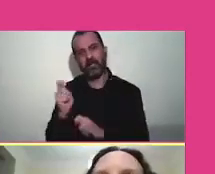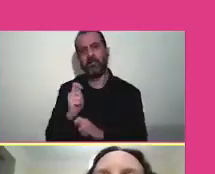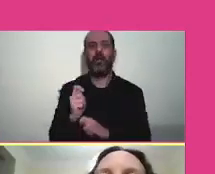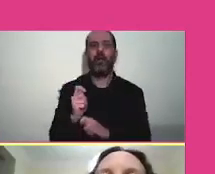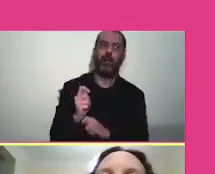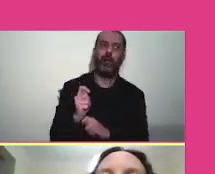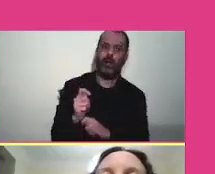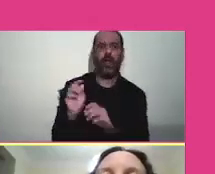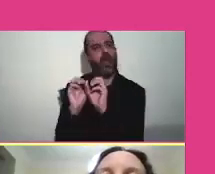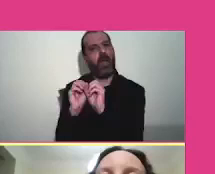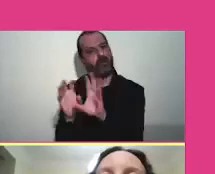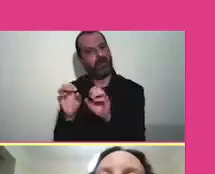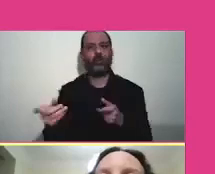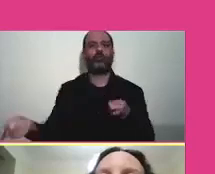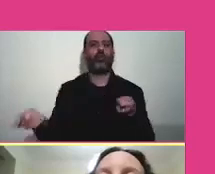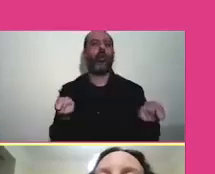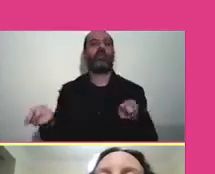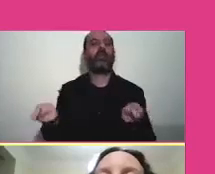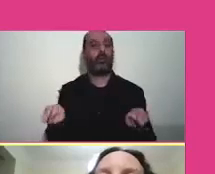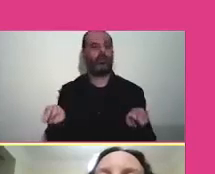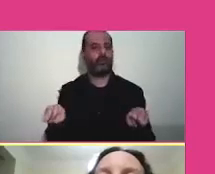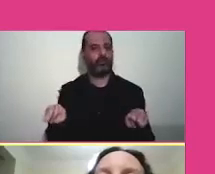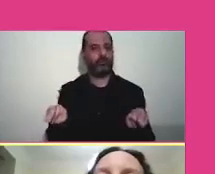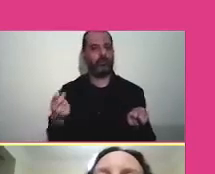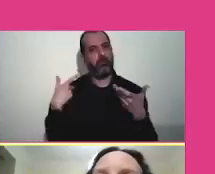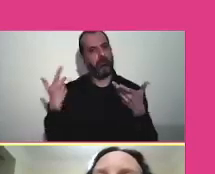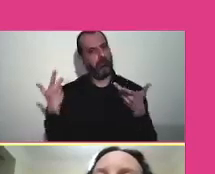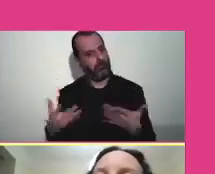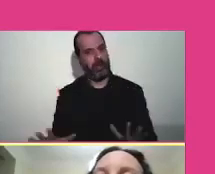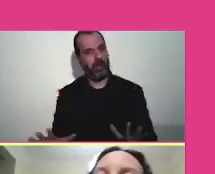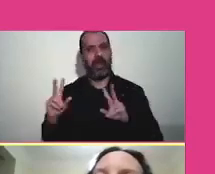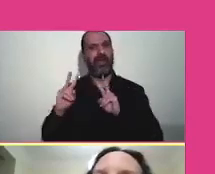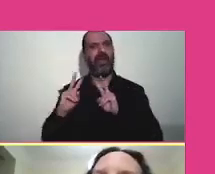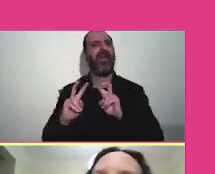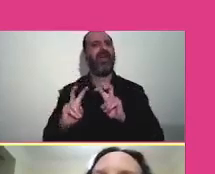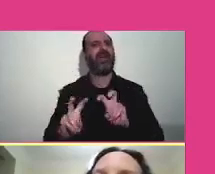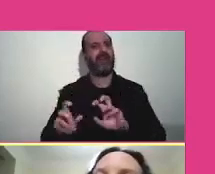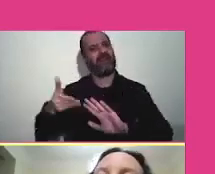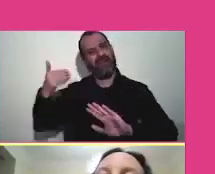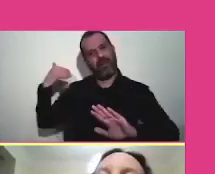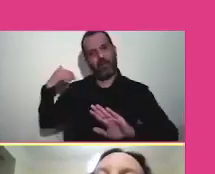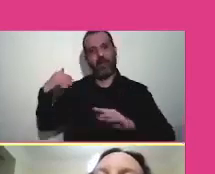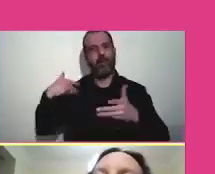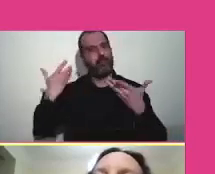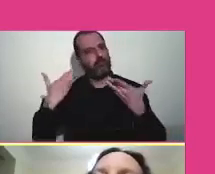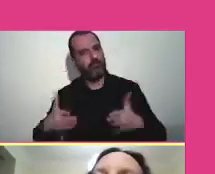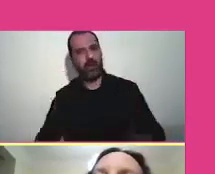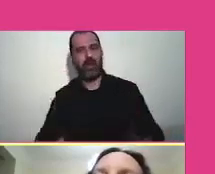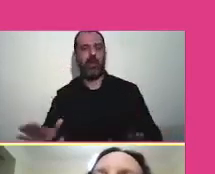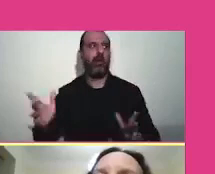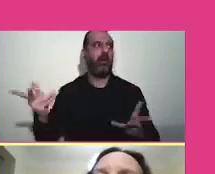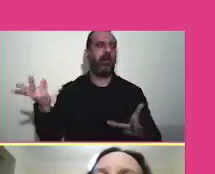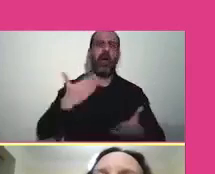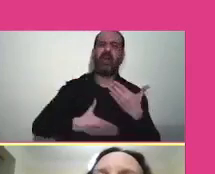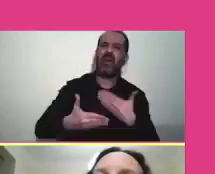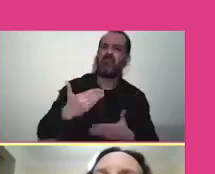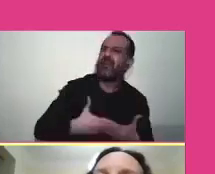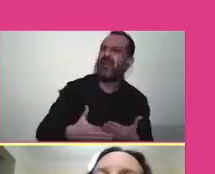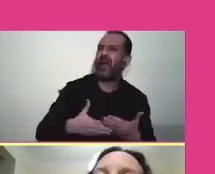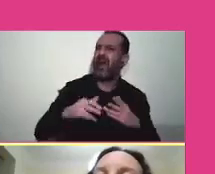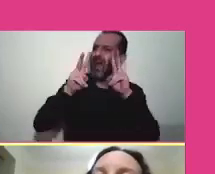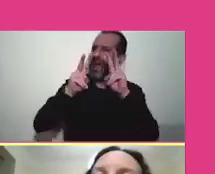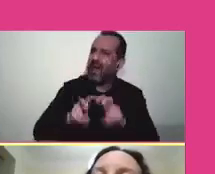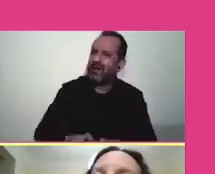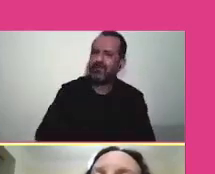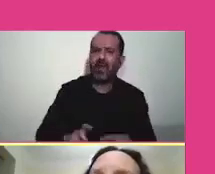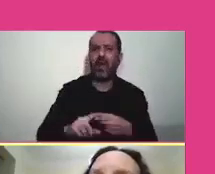οδηγό, ο οποίος πέρα από μια έρευνα που έχουμε κάνει σε σχέση με θέματα αναπηρίας, αλλά και